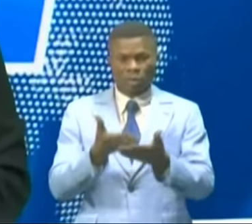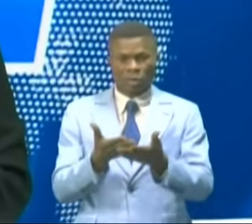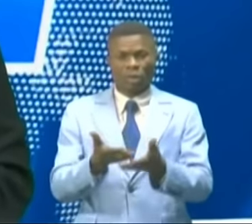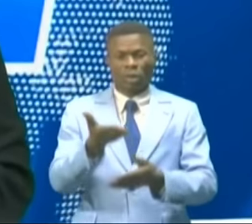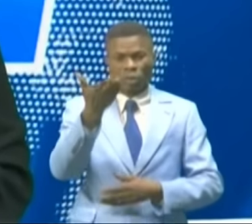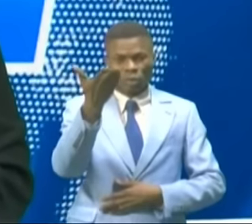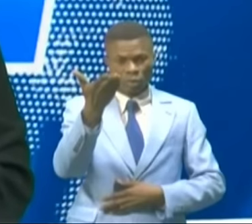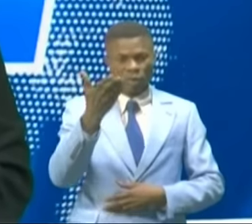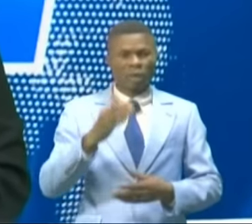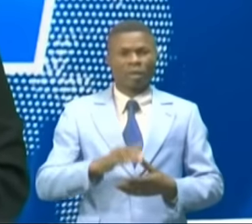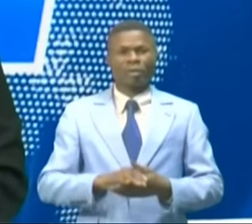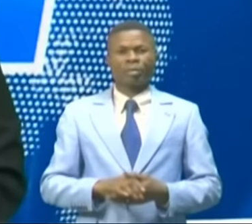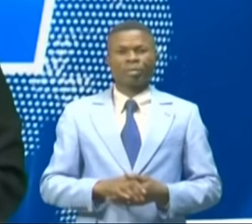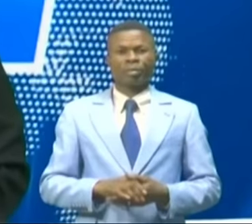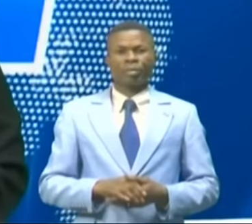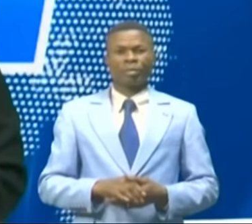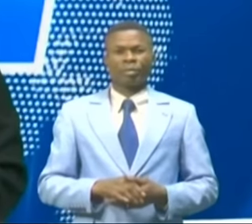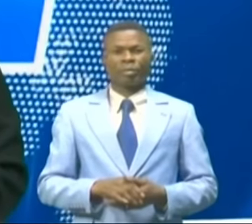par Anastasie Doumbou.